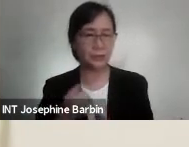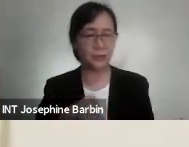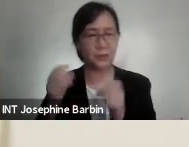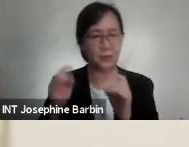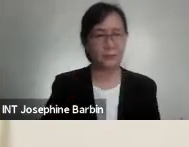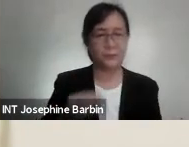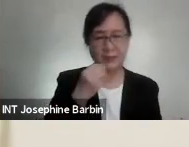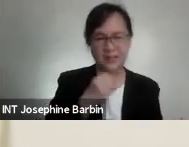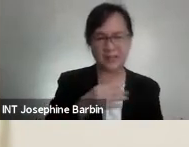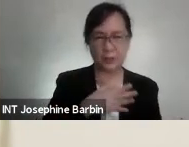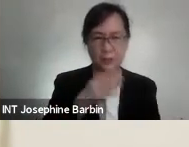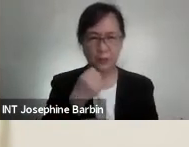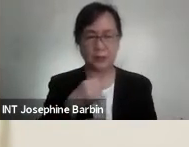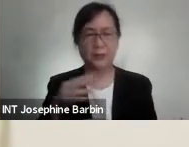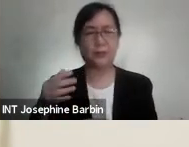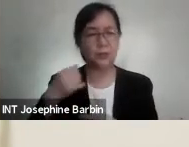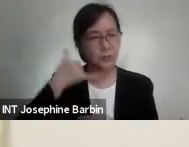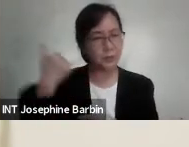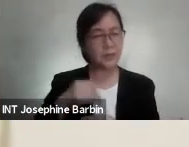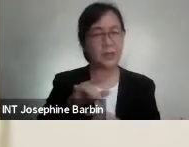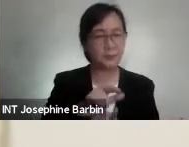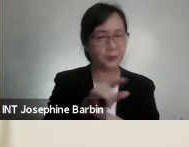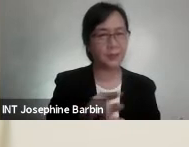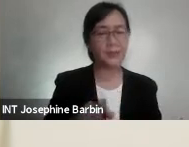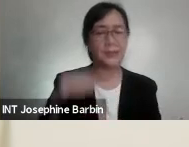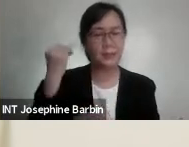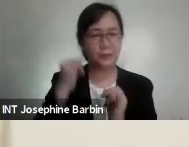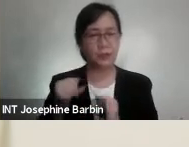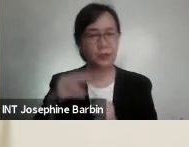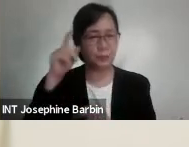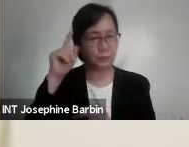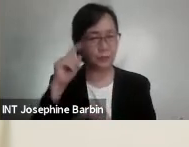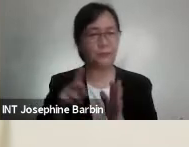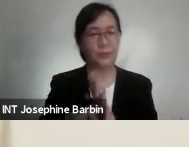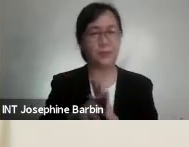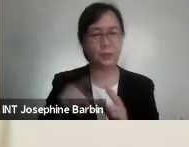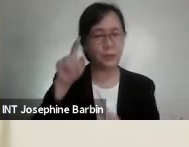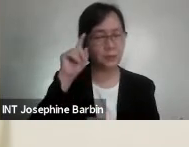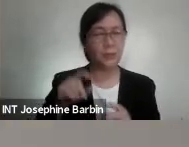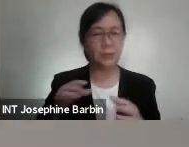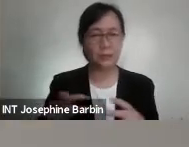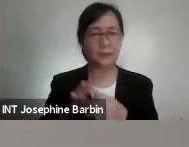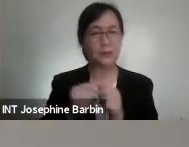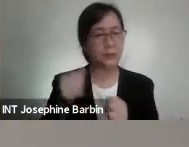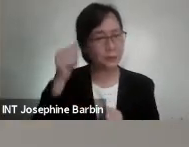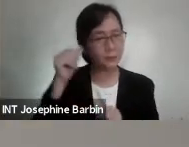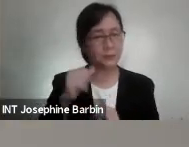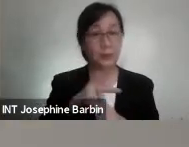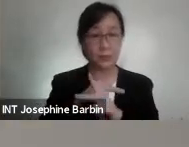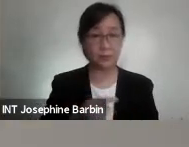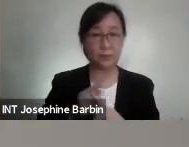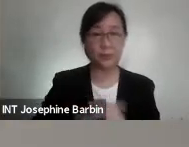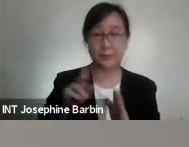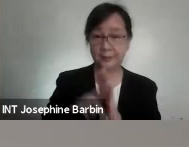eating disorders and suicide, bullying and images of sexual violence or sexual contacts with adults. معكم مهرة من